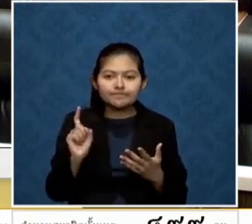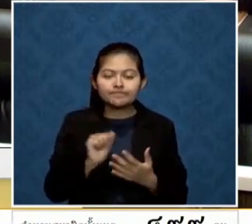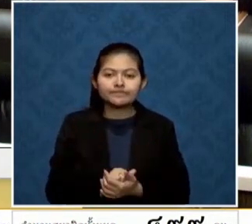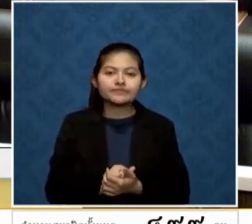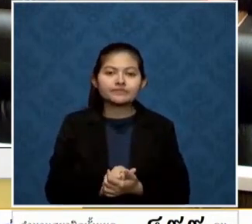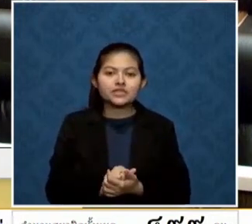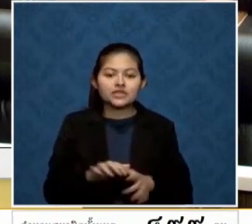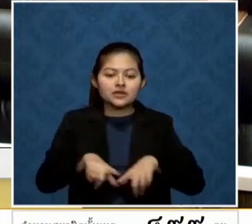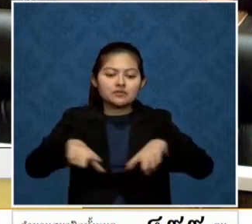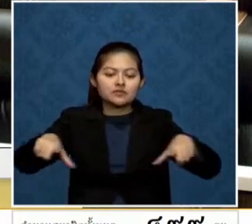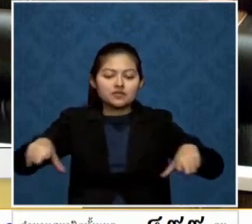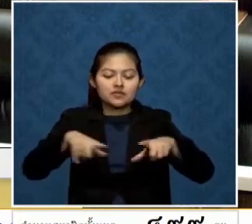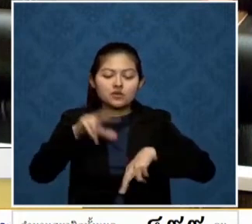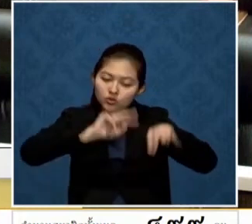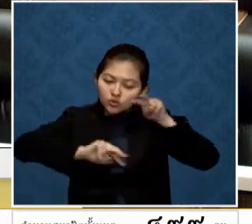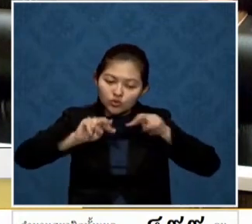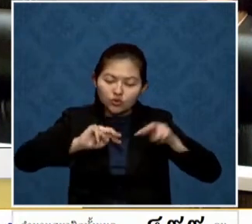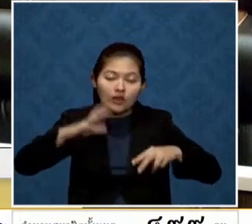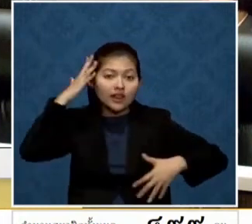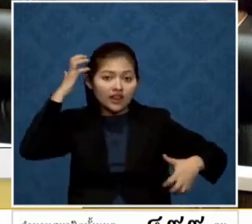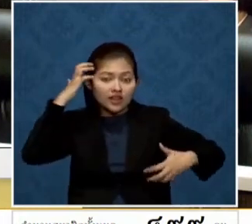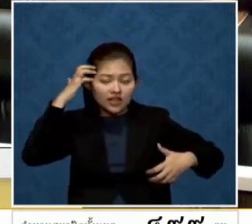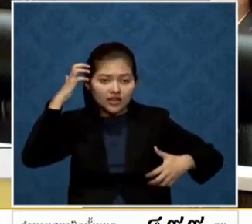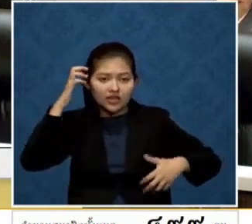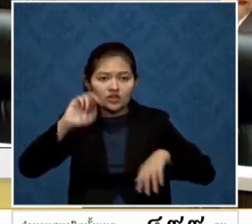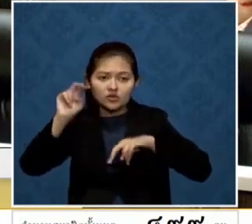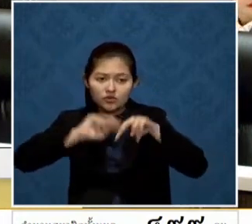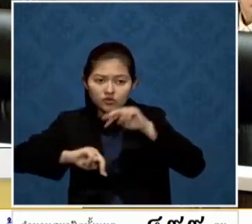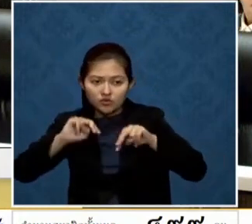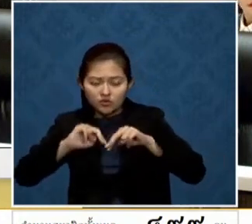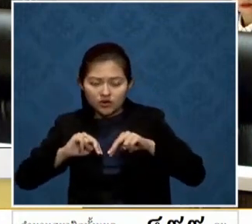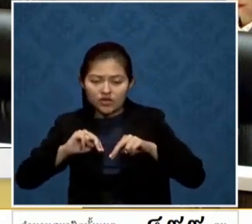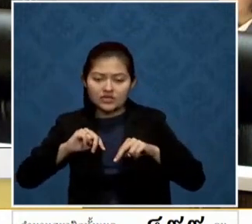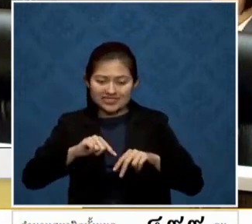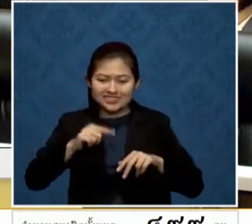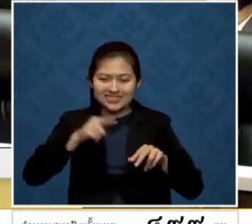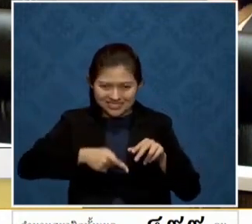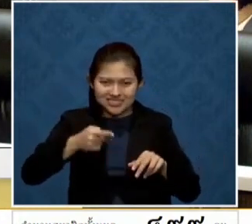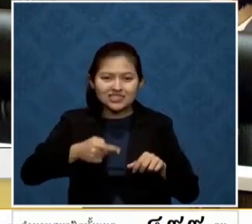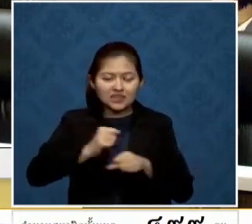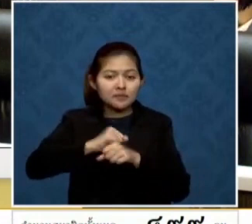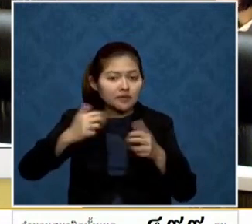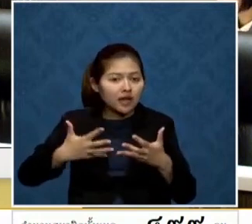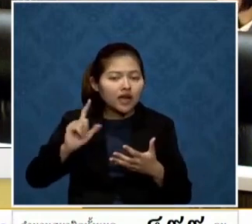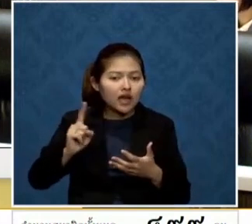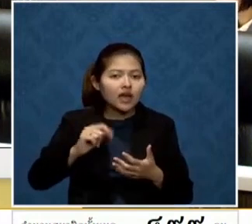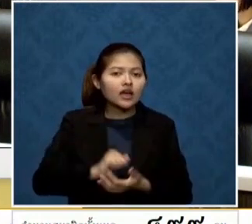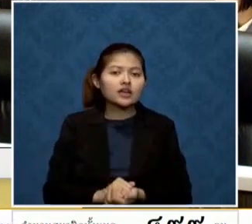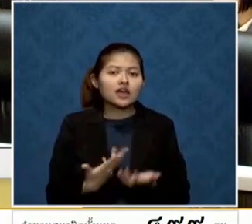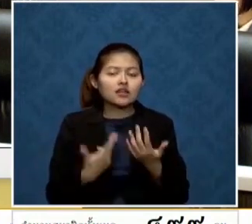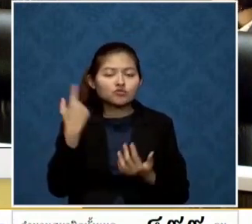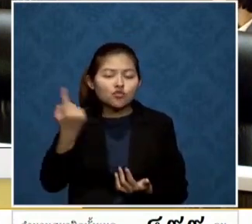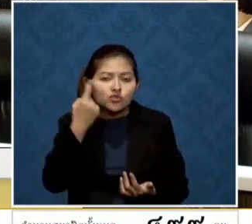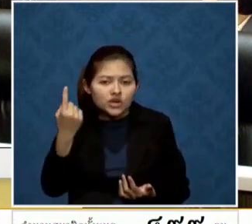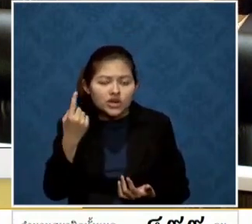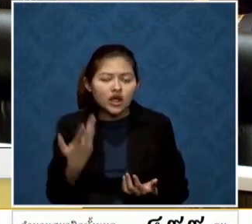พื้นที่ที่เขาดูแลลิงเหล่านั้นเนี่ยสามารถเลี้ยงดูแลสามารถเลี้ยงดูตัวเองได้จริงๆนะครับไม่อาจจะทำเป็นการท่องเที่ยวก็